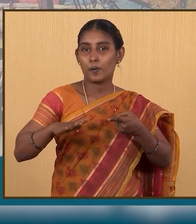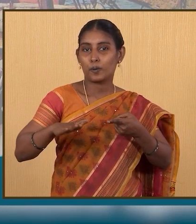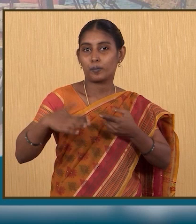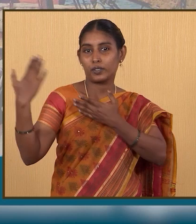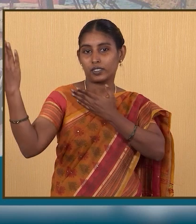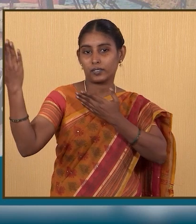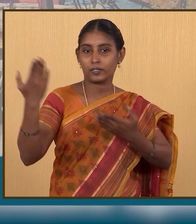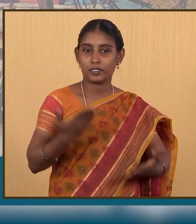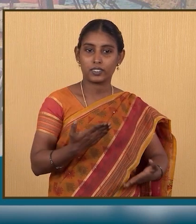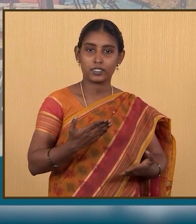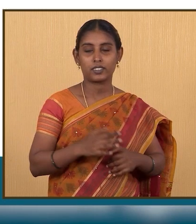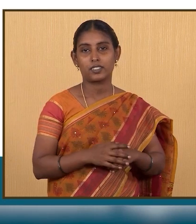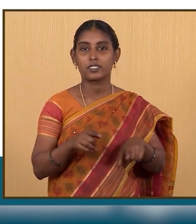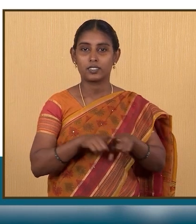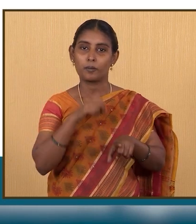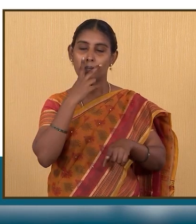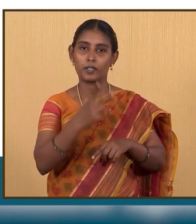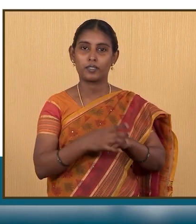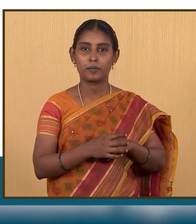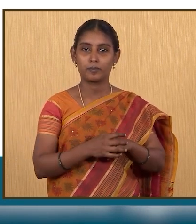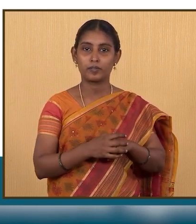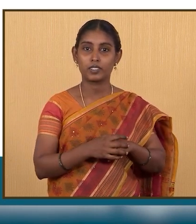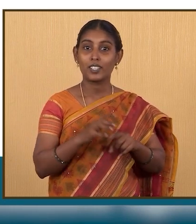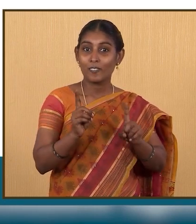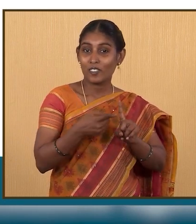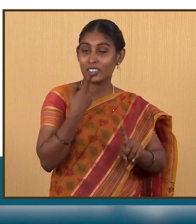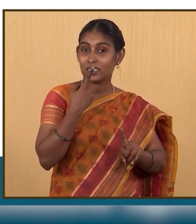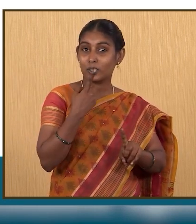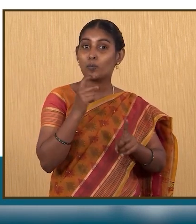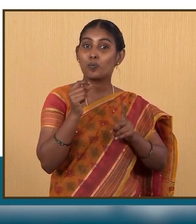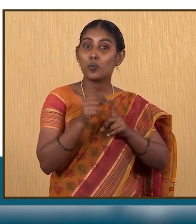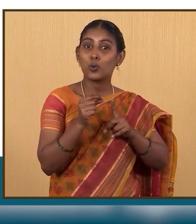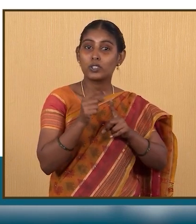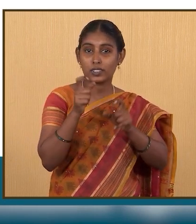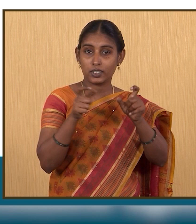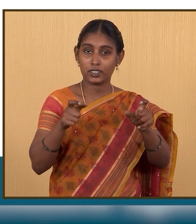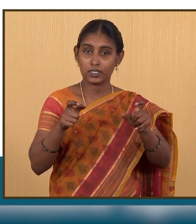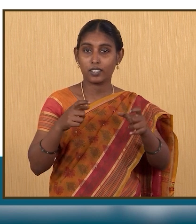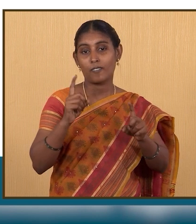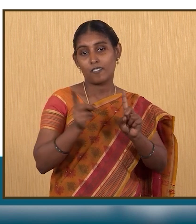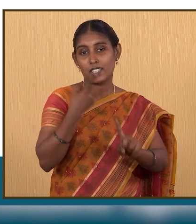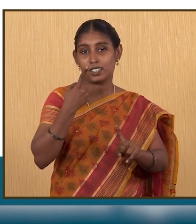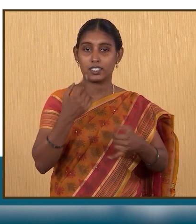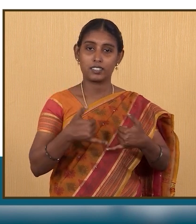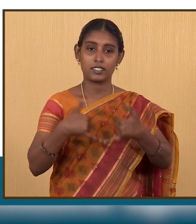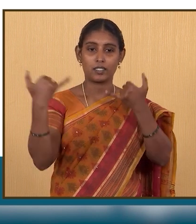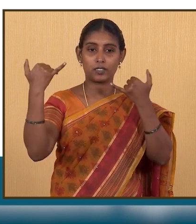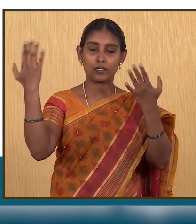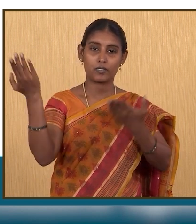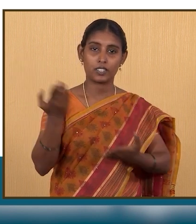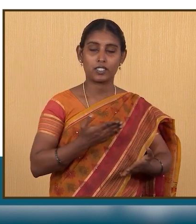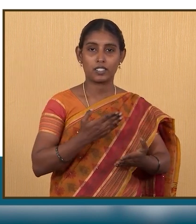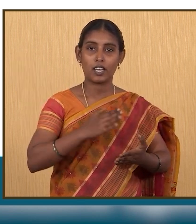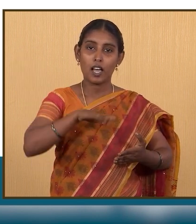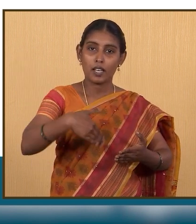ஐரோப்பியர்கள் வருகை பற்றி பார்க்க போகிறோம். இதில் ஃபஸ்ட்டு நம்ம சொன்னோம் இல்லையா, போர்ச்சுகீசியர்கள் முதன் முதல்ல நம்ம இந்தியாவுக்கு